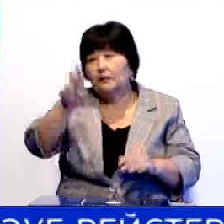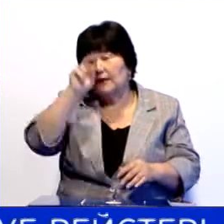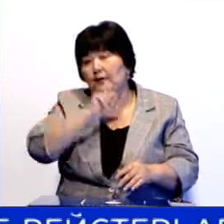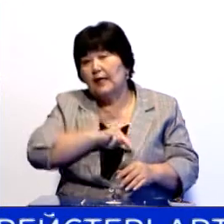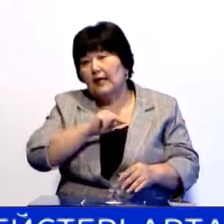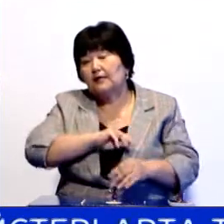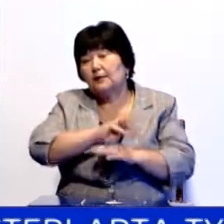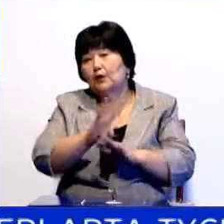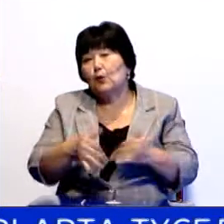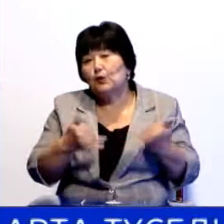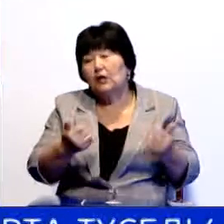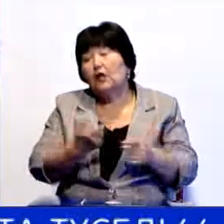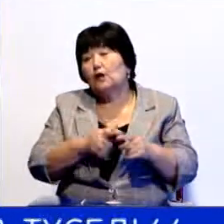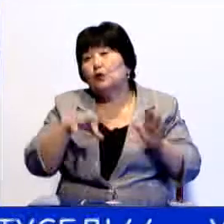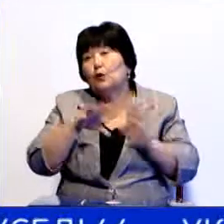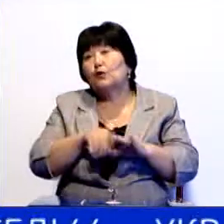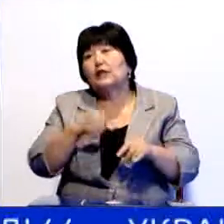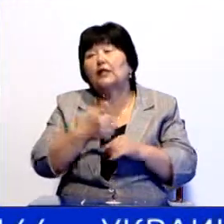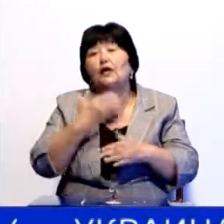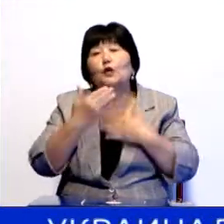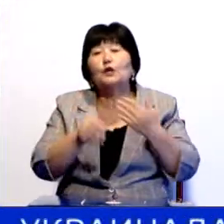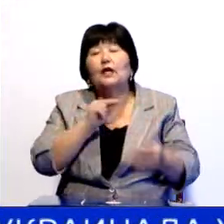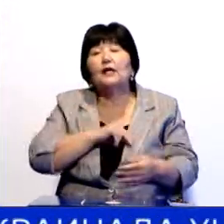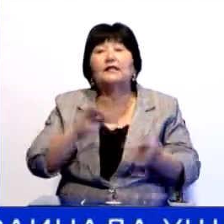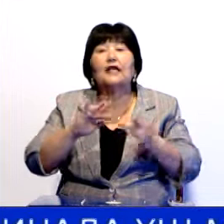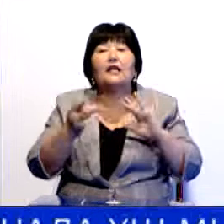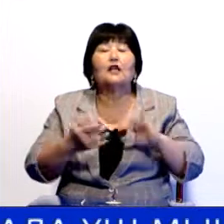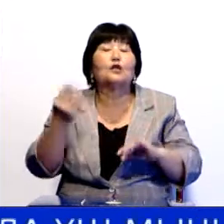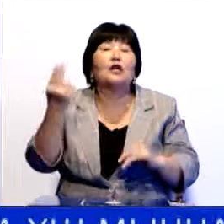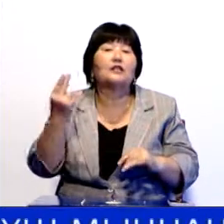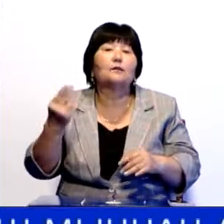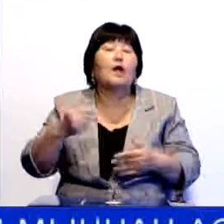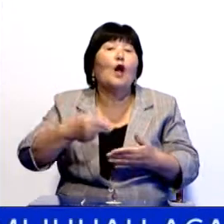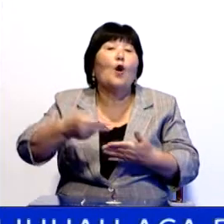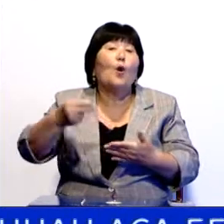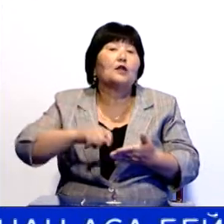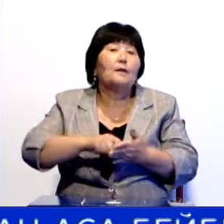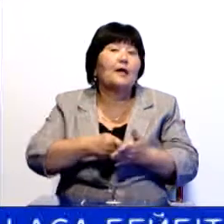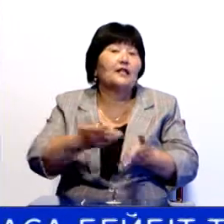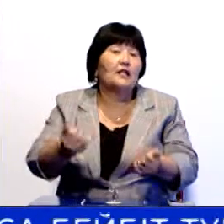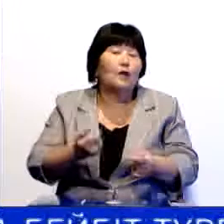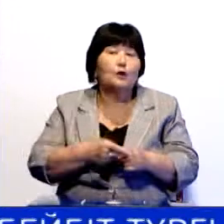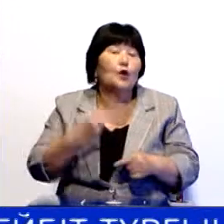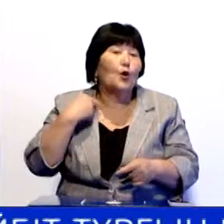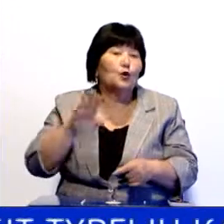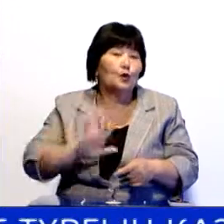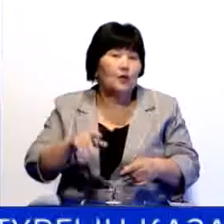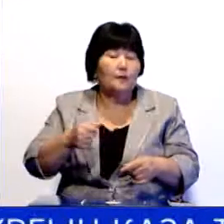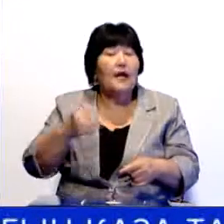түрі көрсетіледі. Соның ішінде ең жиі сұралатын қызмет электрондық цифрлық қолтаңба кілтін алу. Сондай-ақ сотталмағандығы